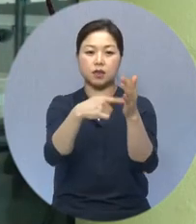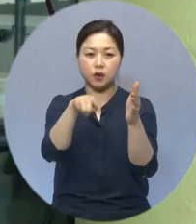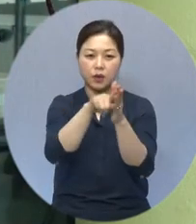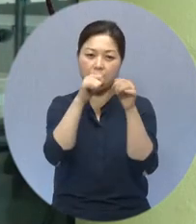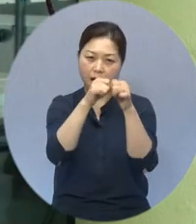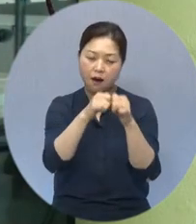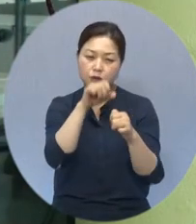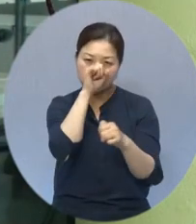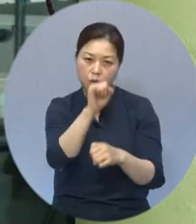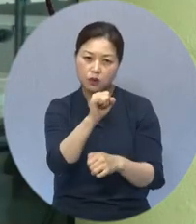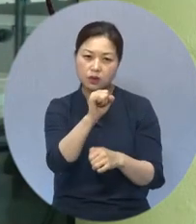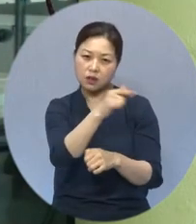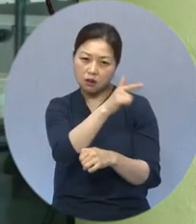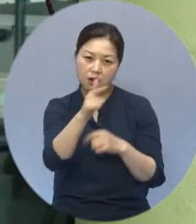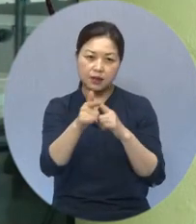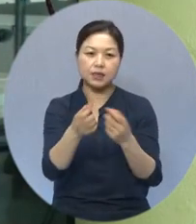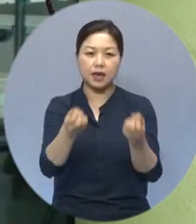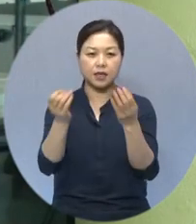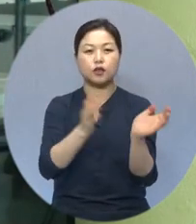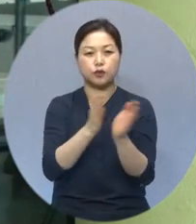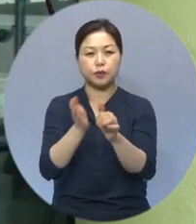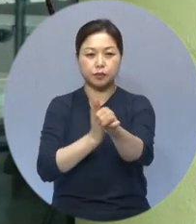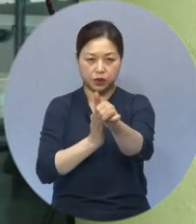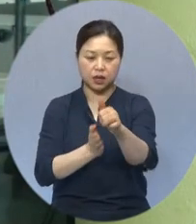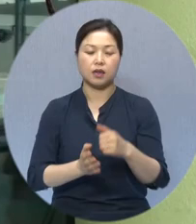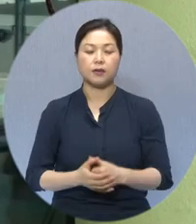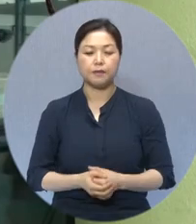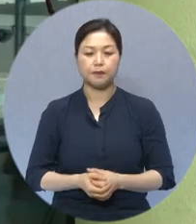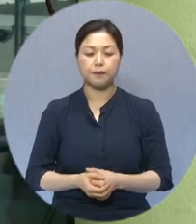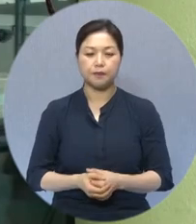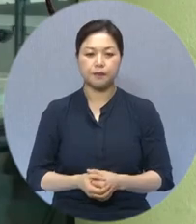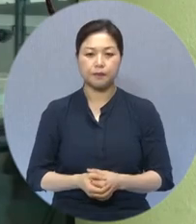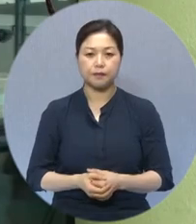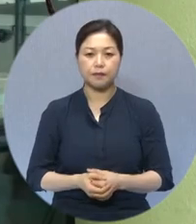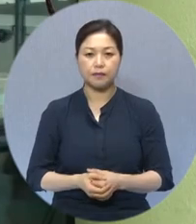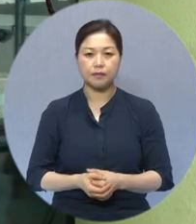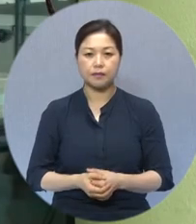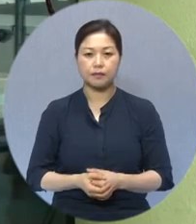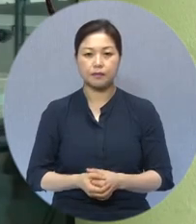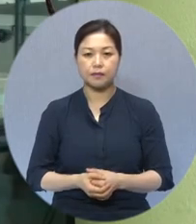프로그램이 진행되길 기대해 봅니다. 지금까지 복지TV 전북방송 최정은이었습니다.